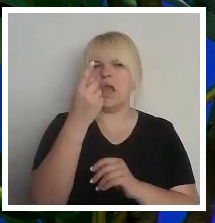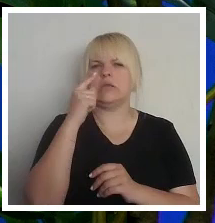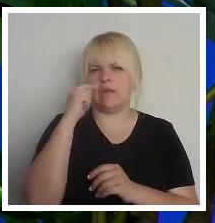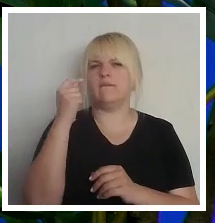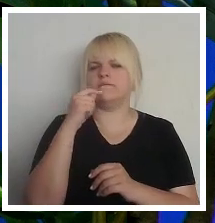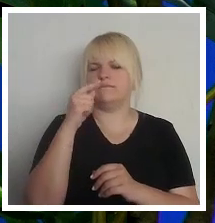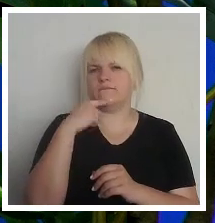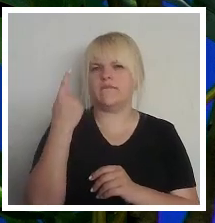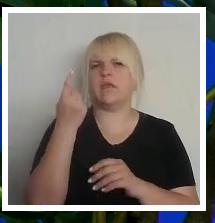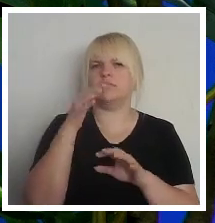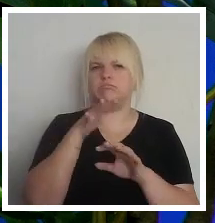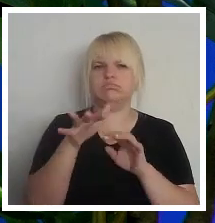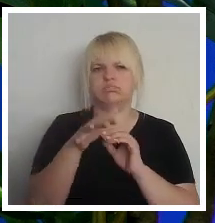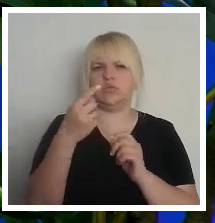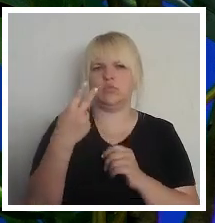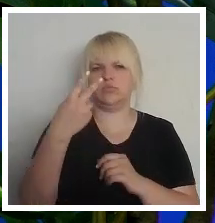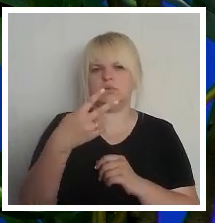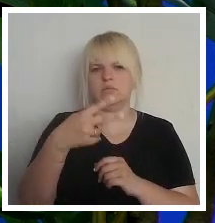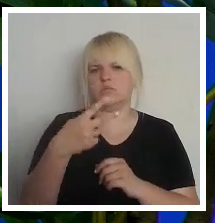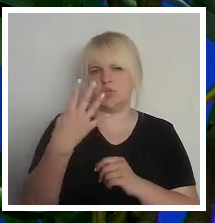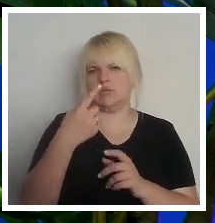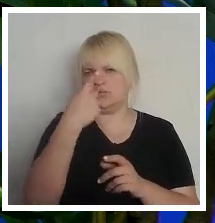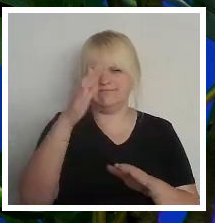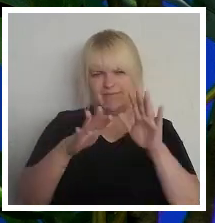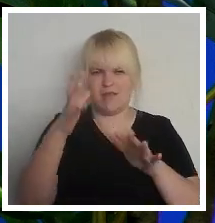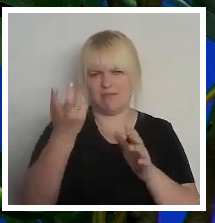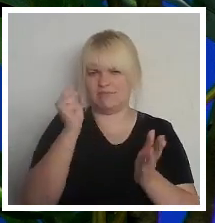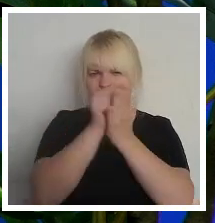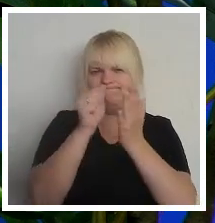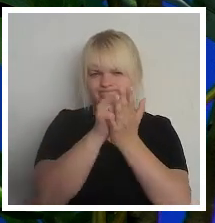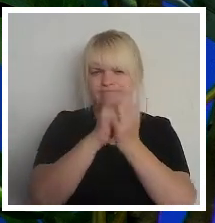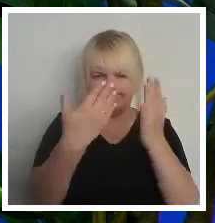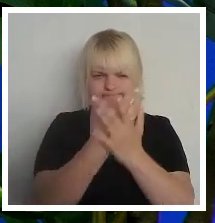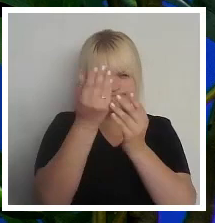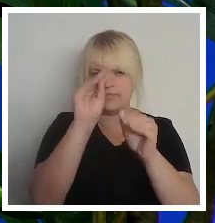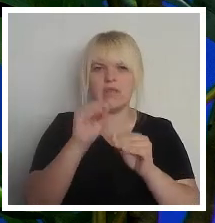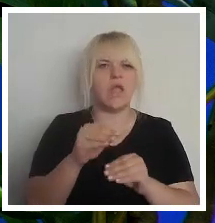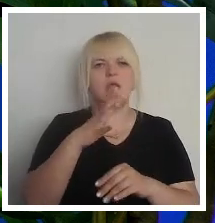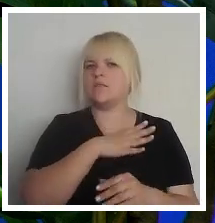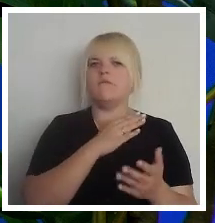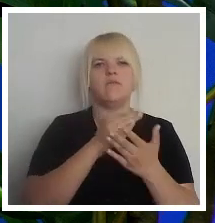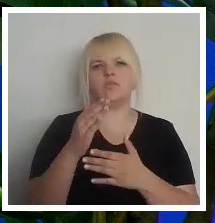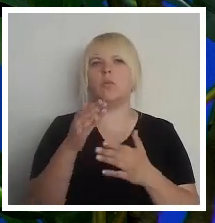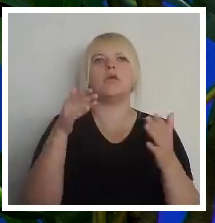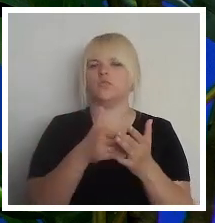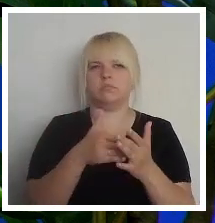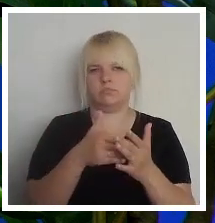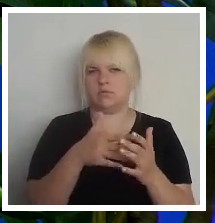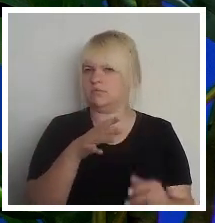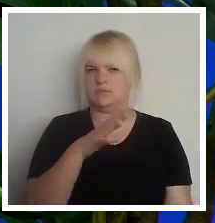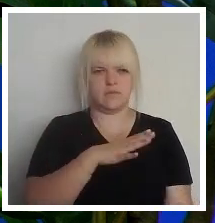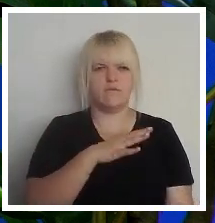atspoguļojām 24/7, un bet mēs nevaram neturpināt, bet mums ir